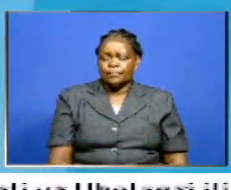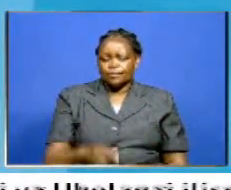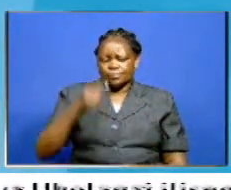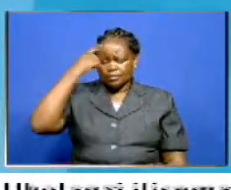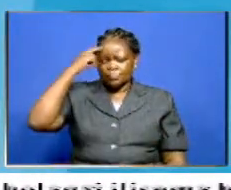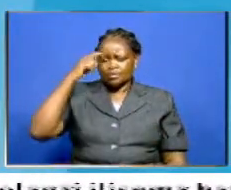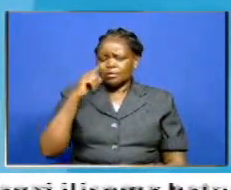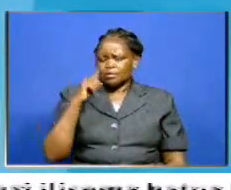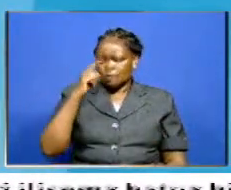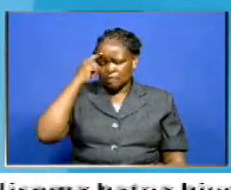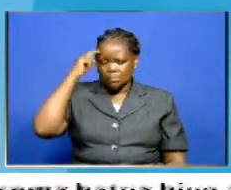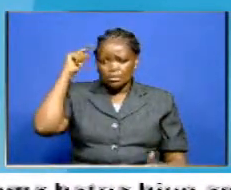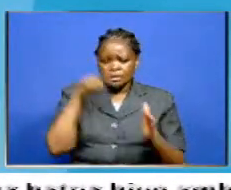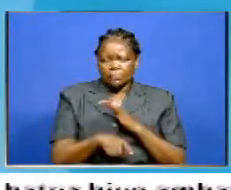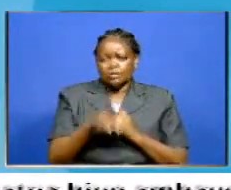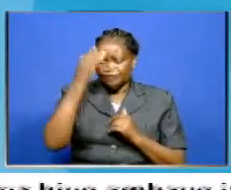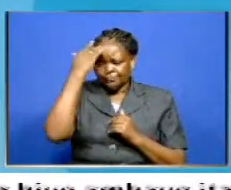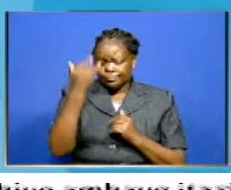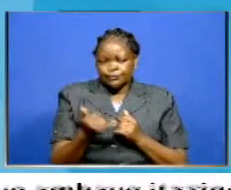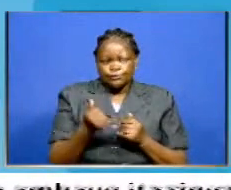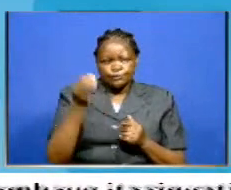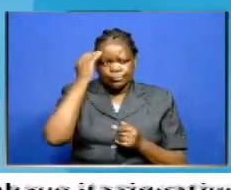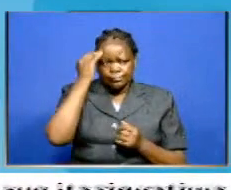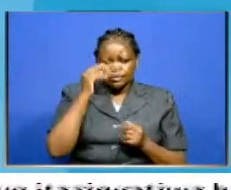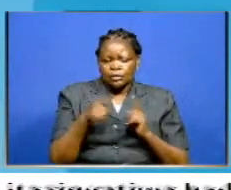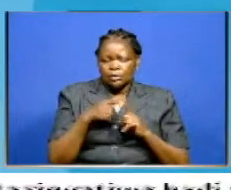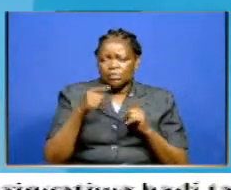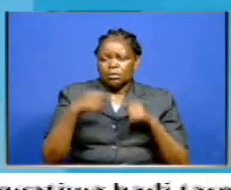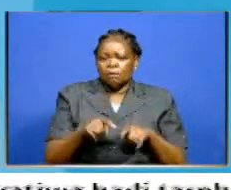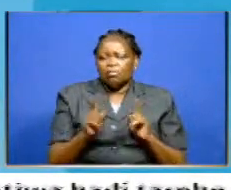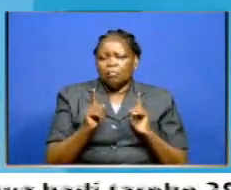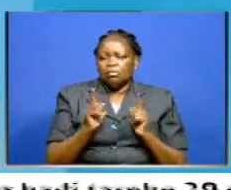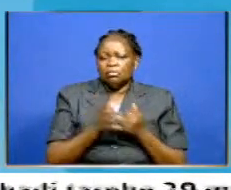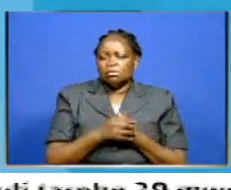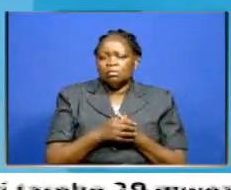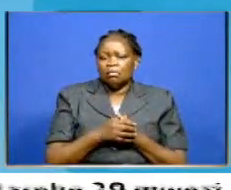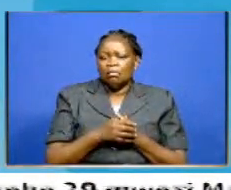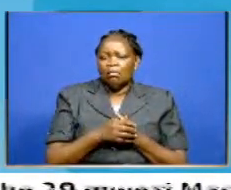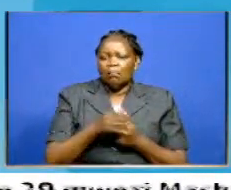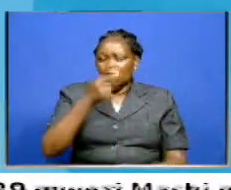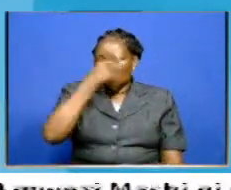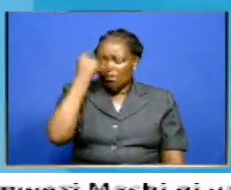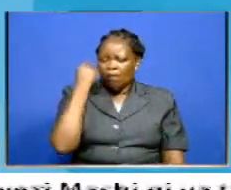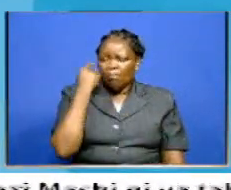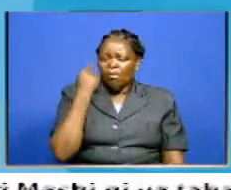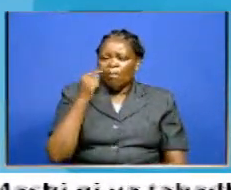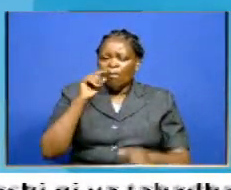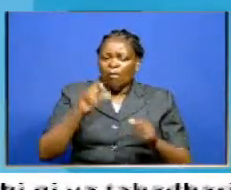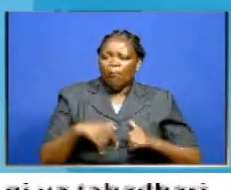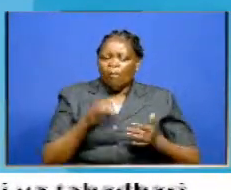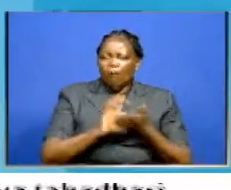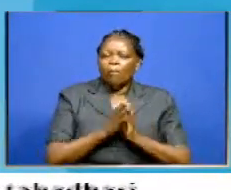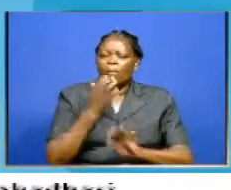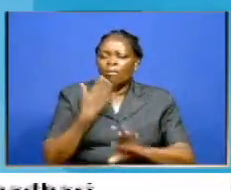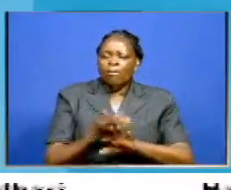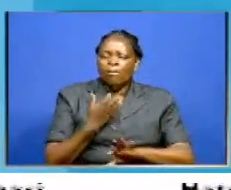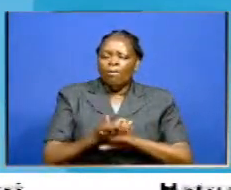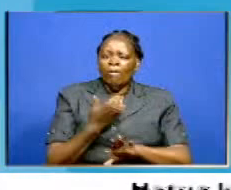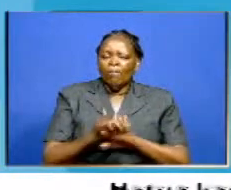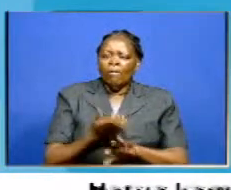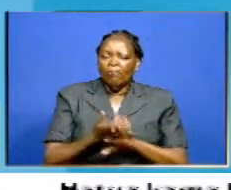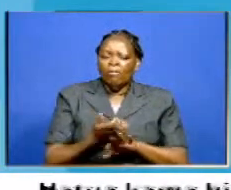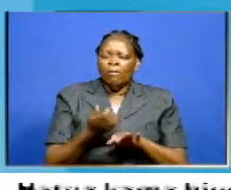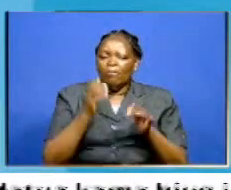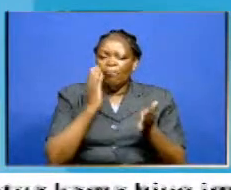utafikiria mara ya pili, kwa sababu wanafunzi ambao wanajitoa uhai kwa sababu jinsi maisha yamekuwa magumu ni wengi. Mimi